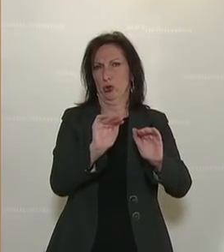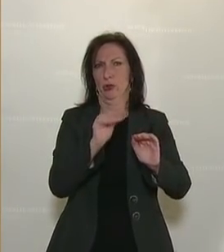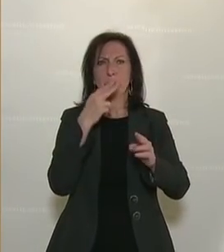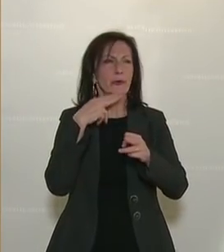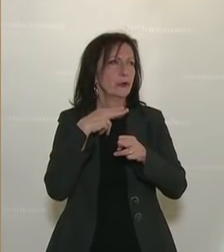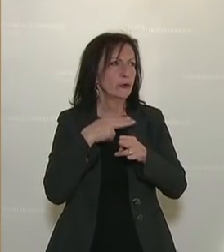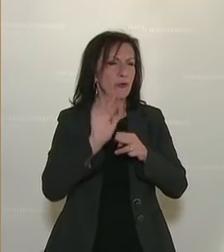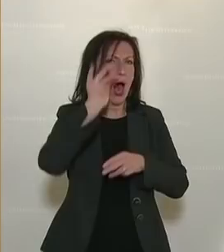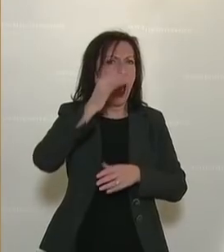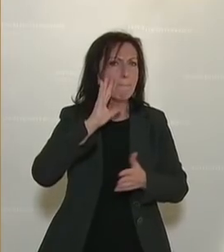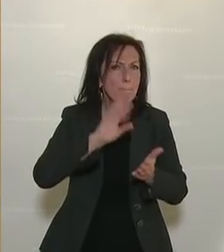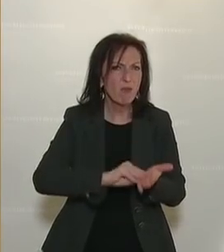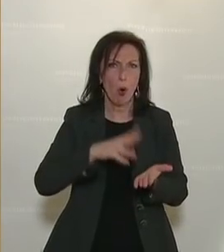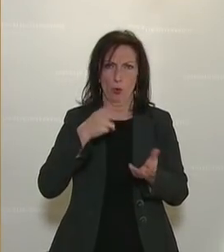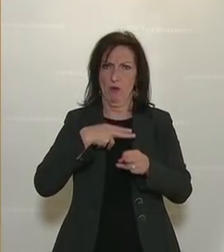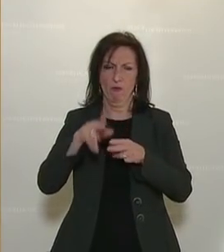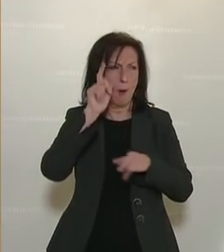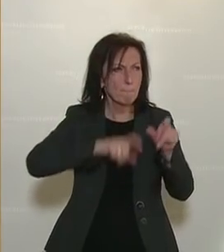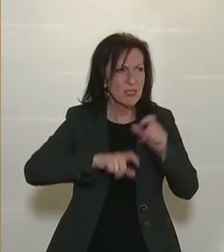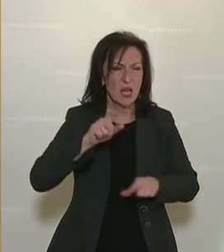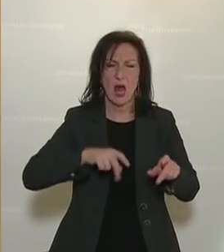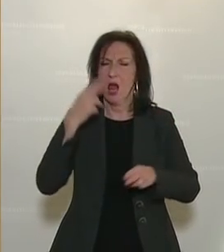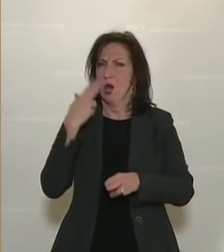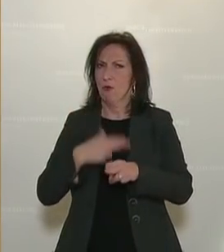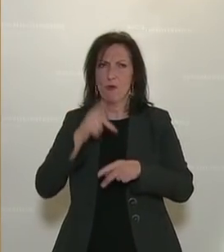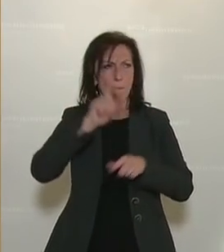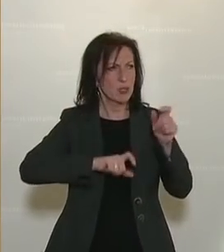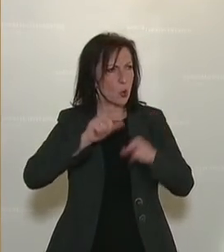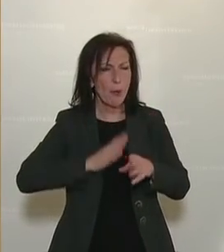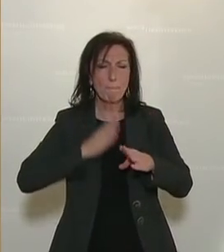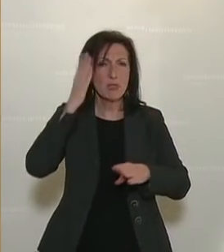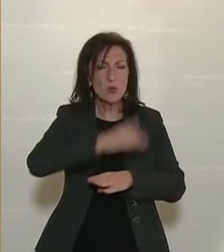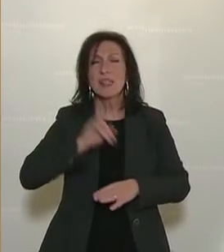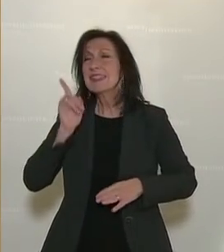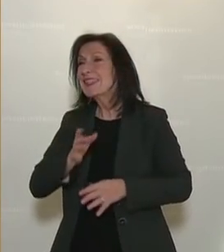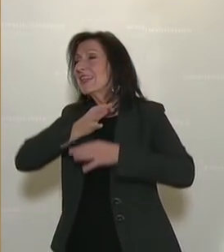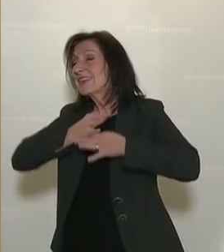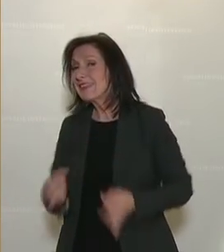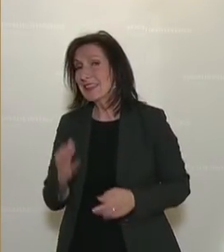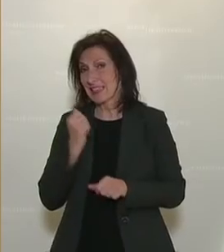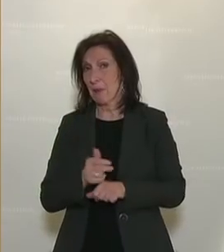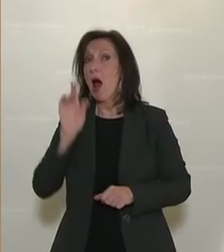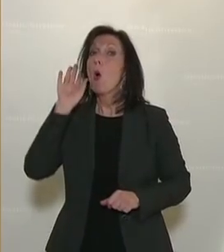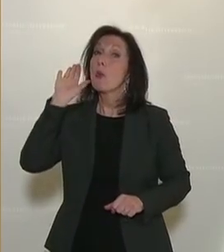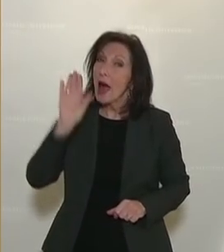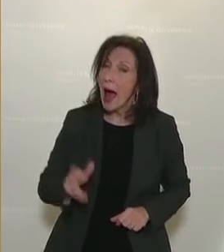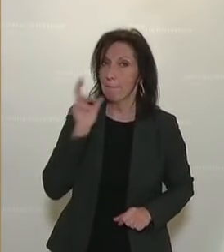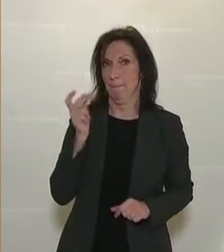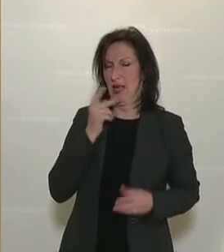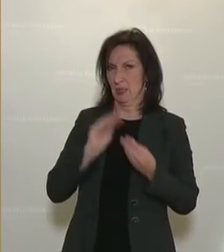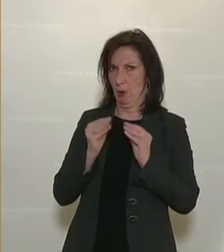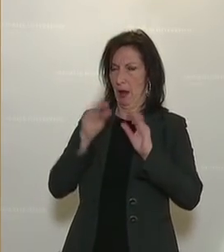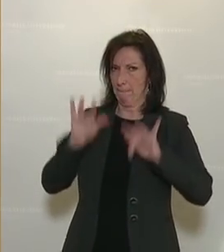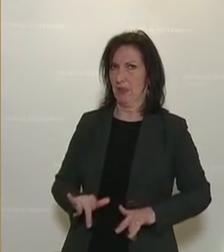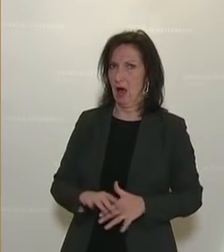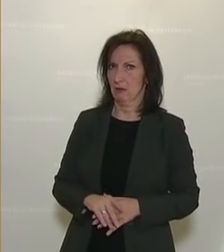für das Personal und auch für die Besucher, das haben Sie nicht gemacht und das fordern wir im Übrigen seit März, weil Sie immer sagen, wir tragen nichts